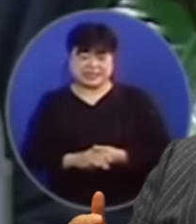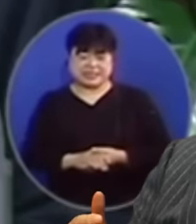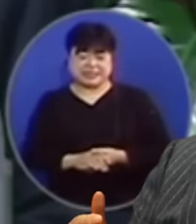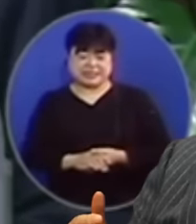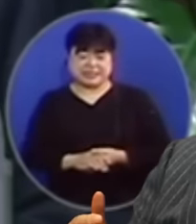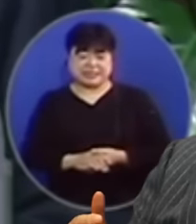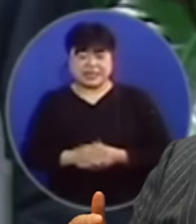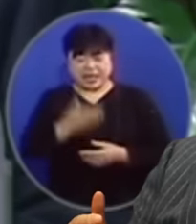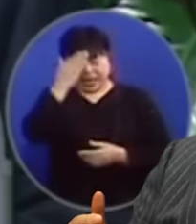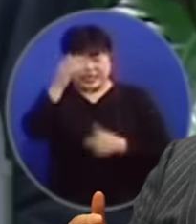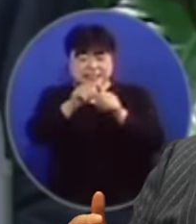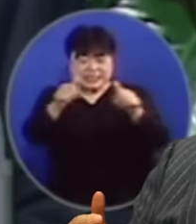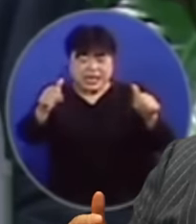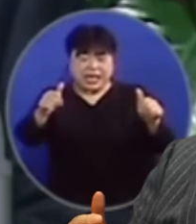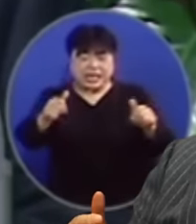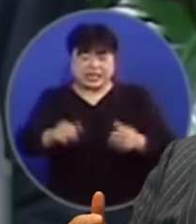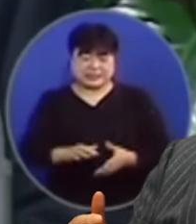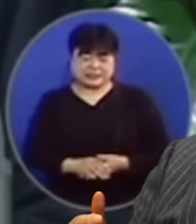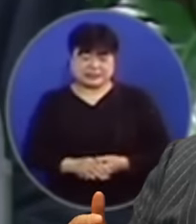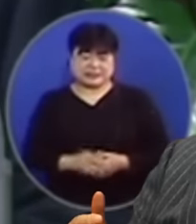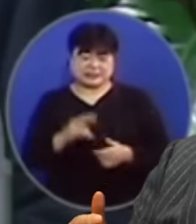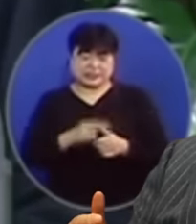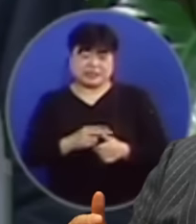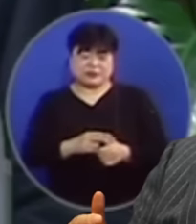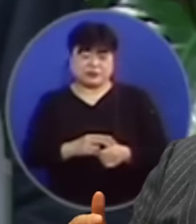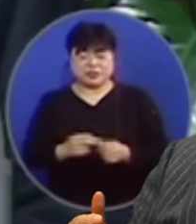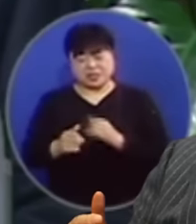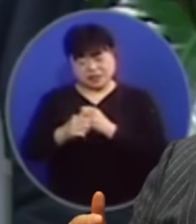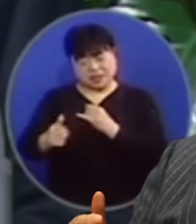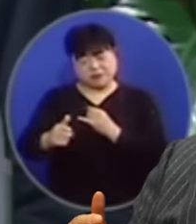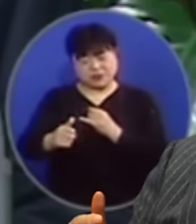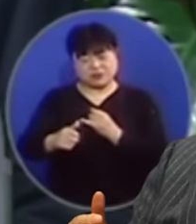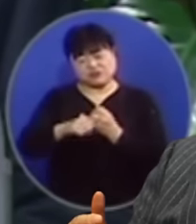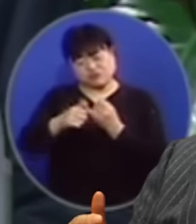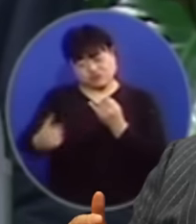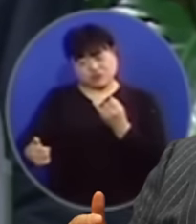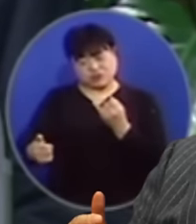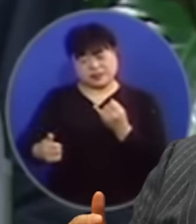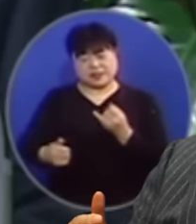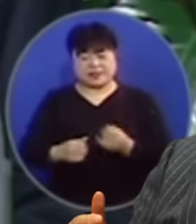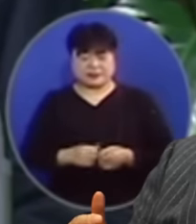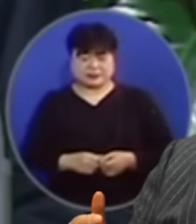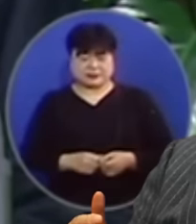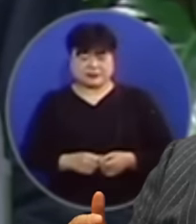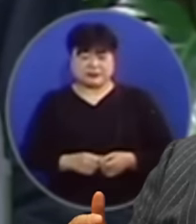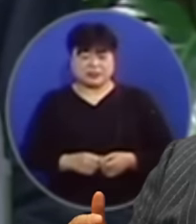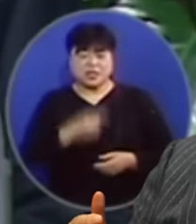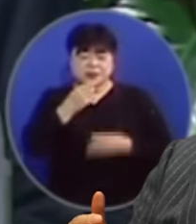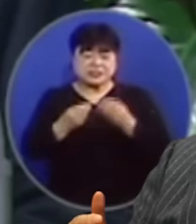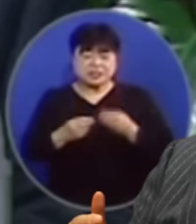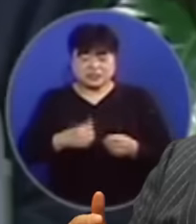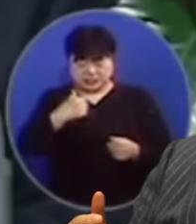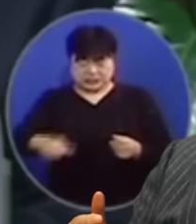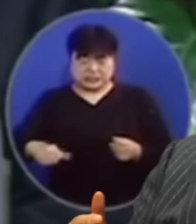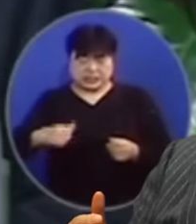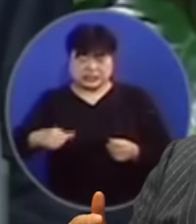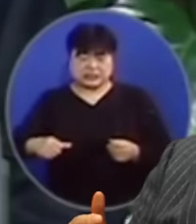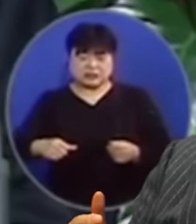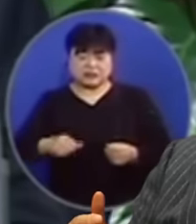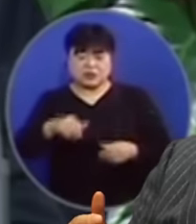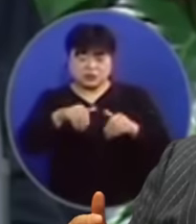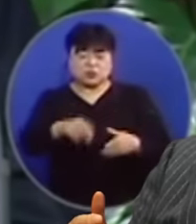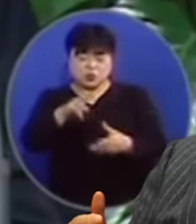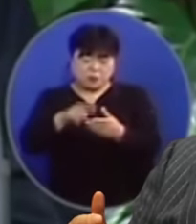남편이 제자였는데 죽고 빚을 많이 남겨놔서 빚쟁이들이 아 자식을 종으로